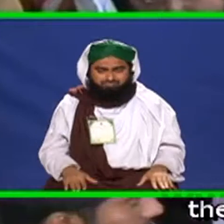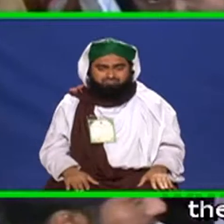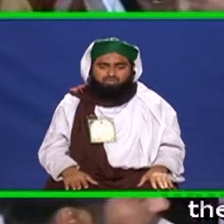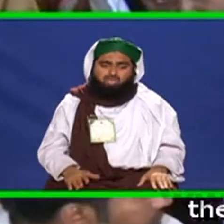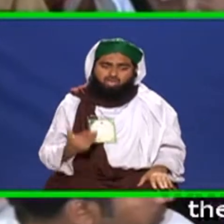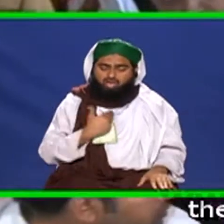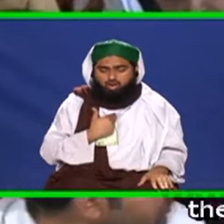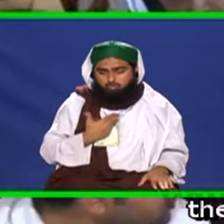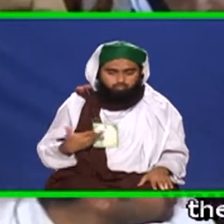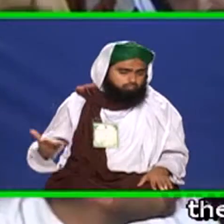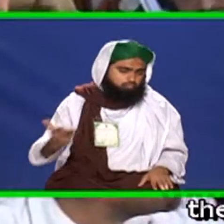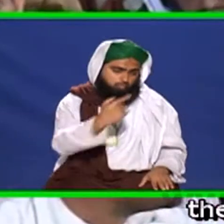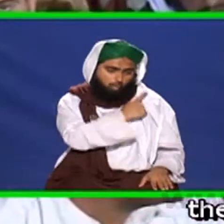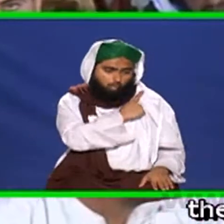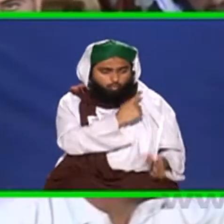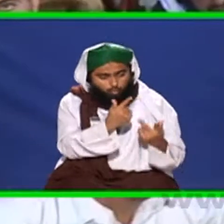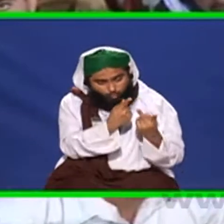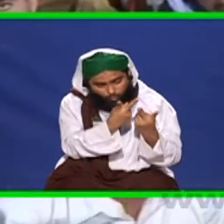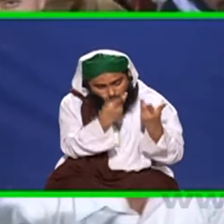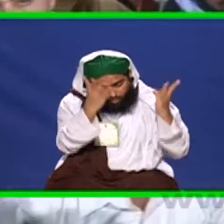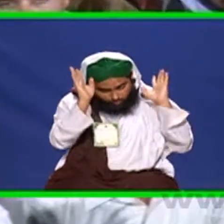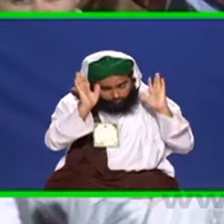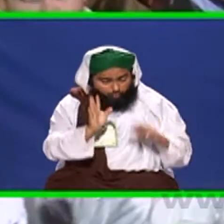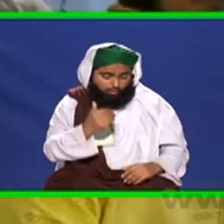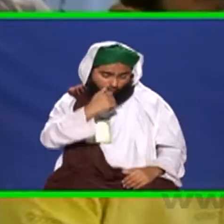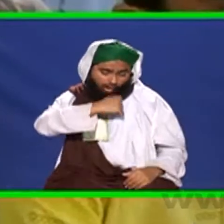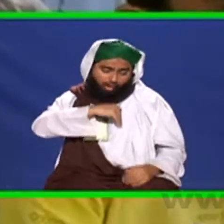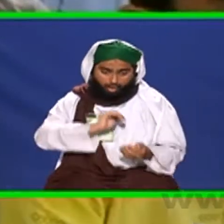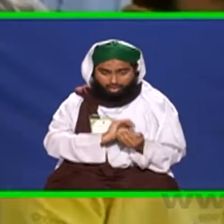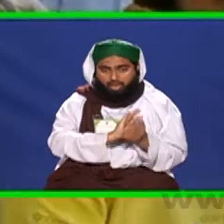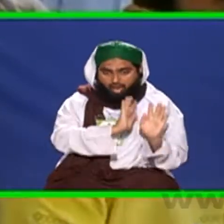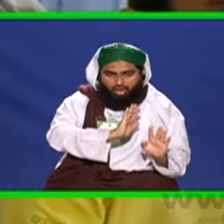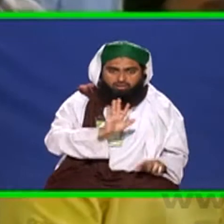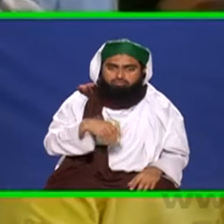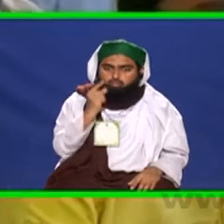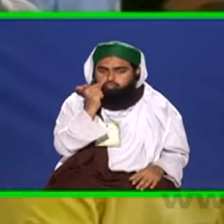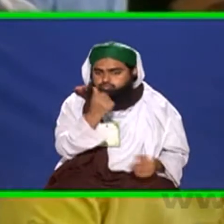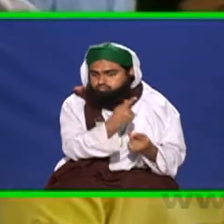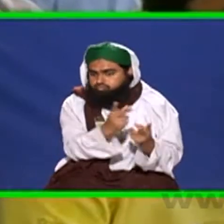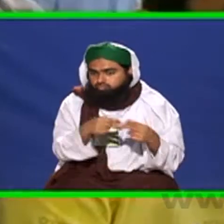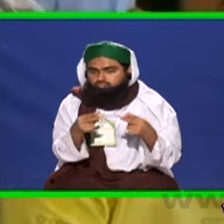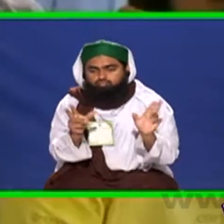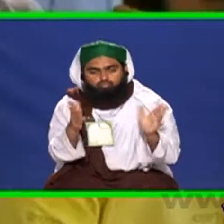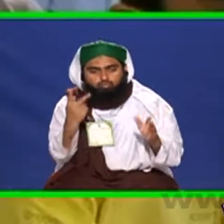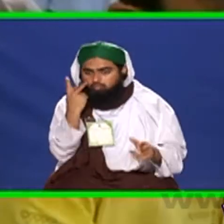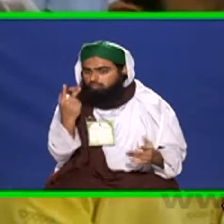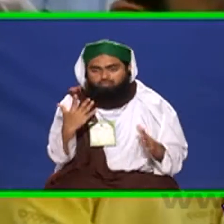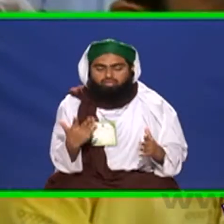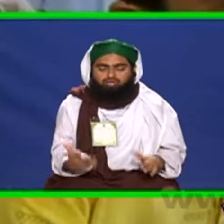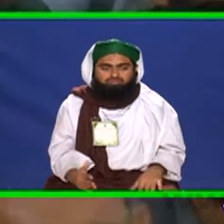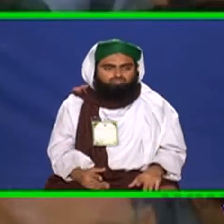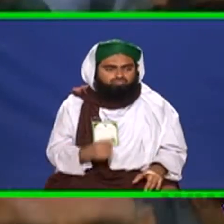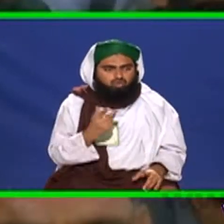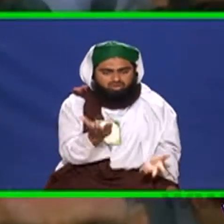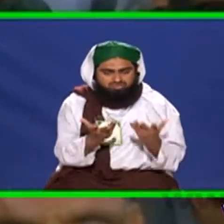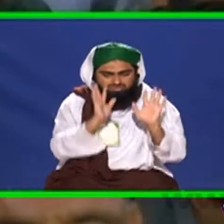ہوتے ہیں. کہیں ایسا نہ ہو کہ قیامت میں ان کا پردہ اٹھا دیا جائے. کریں اس کو ہم نیک سمجھتے تھے، اس کو ہم ایسا سمجھتے تھے